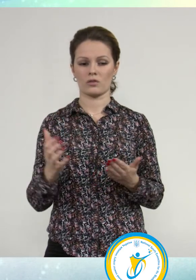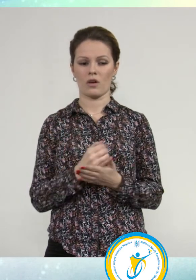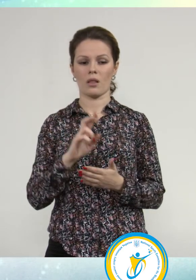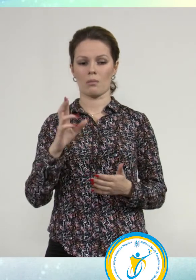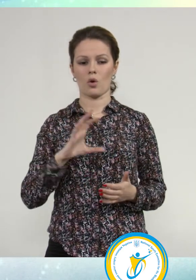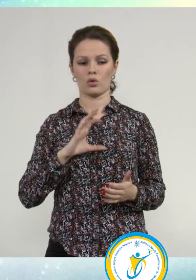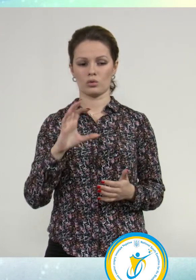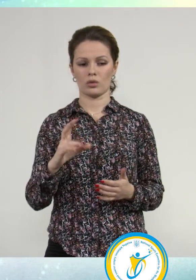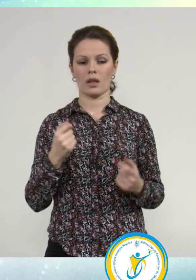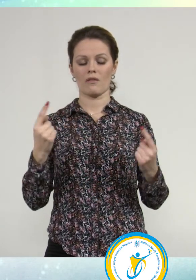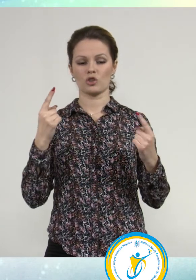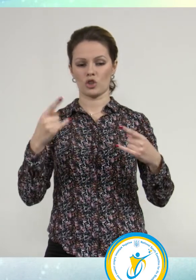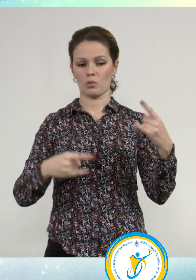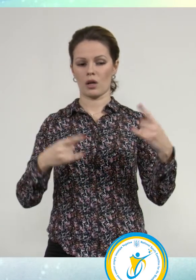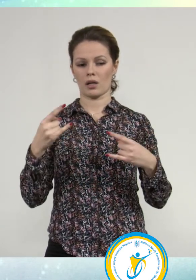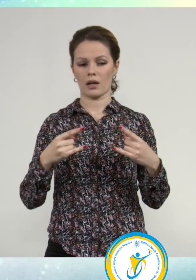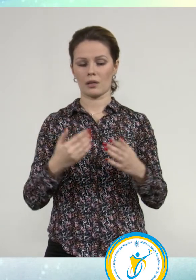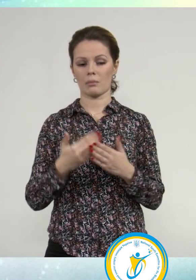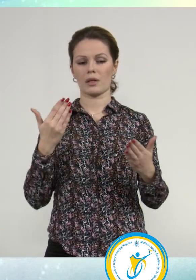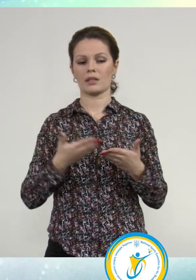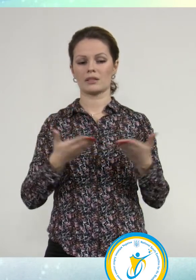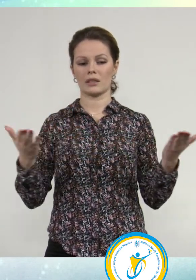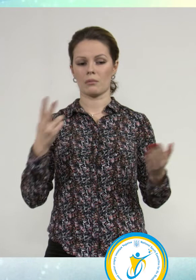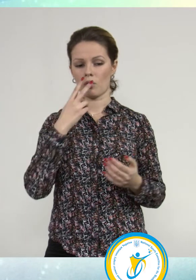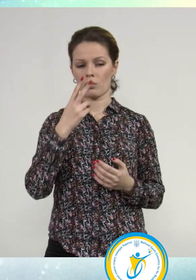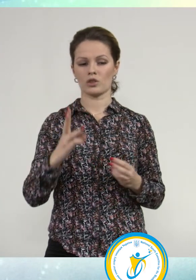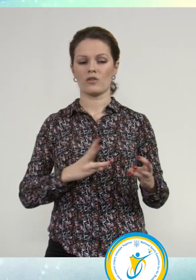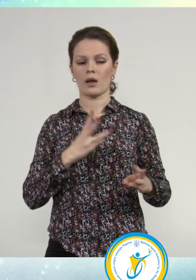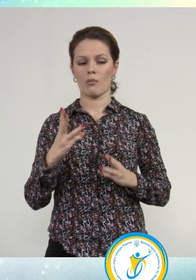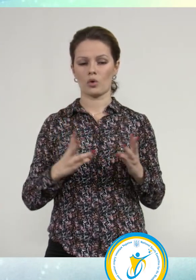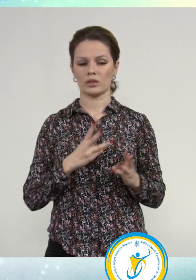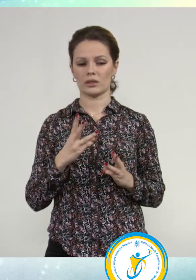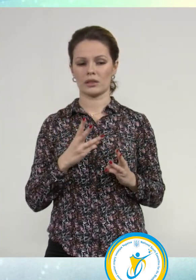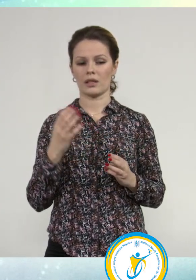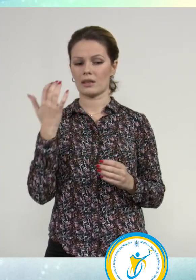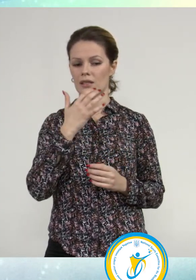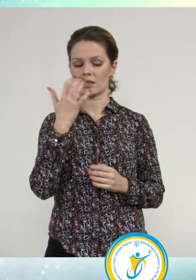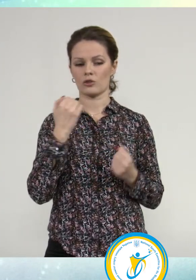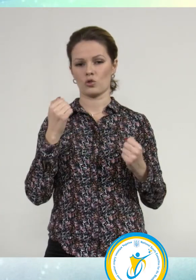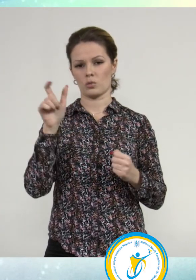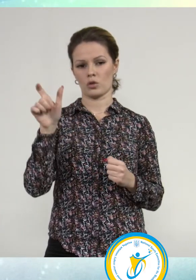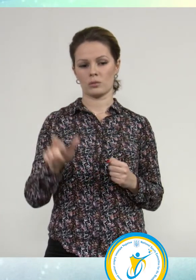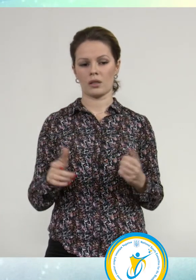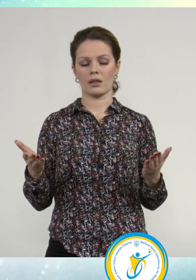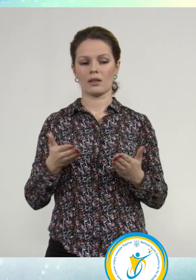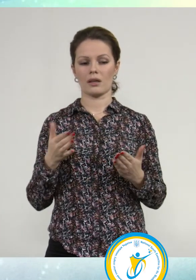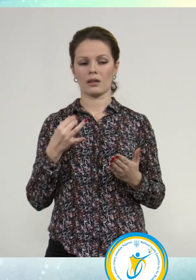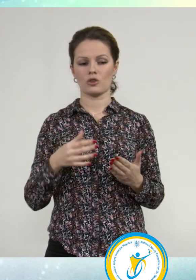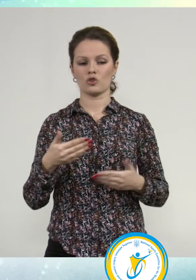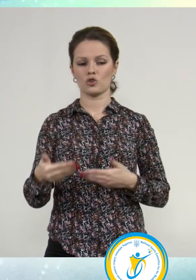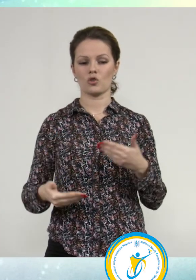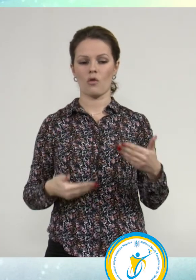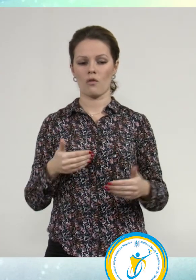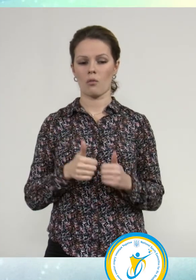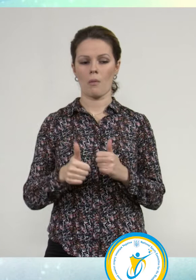На величезному екрані біля сцени побачив емоції зрячого спортсмена, який йшов